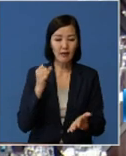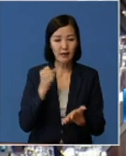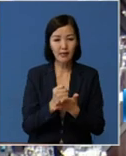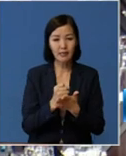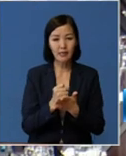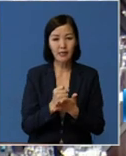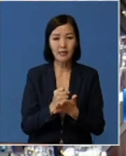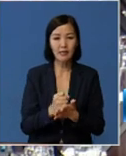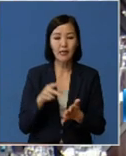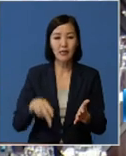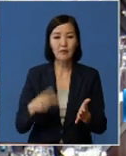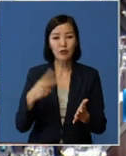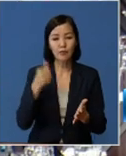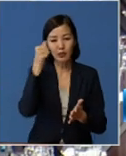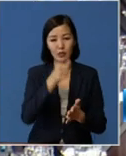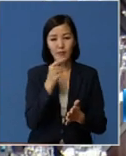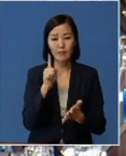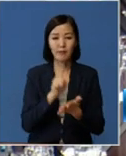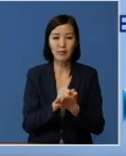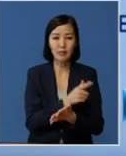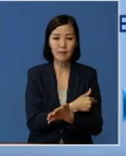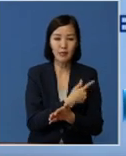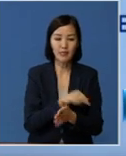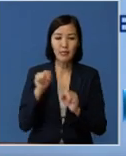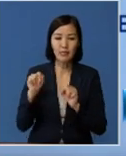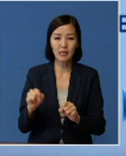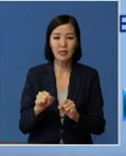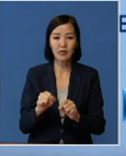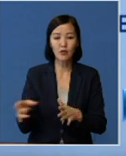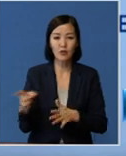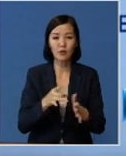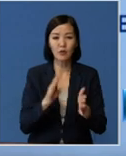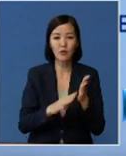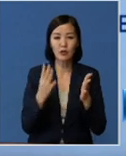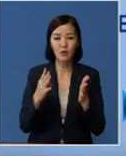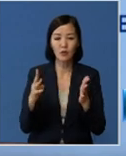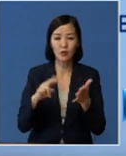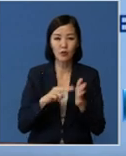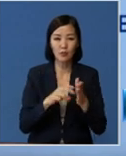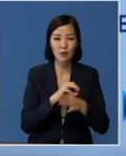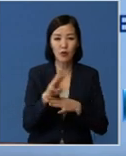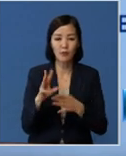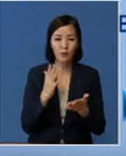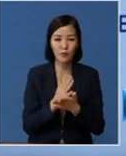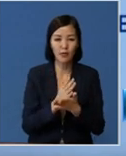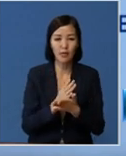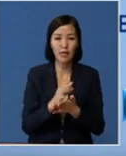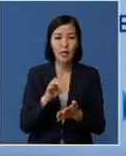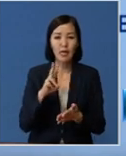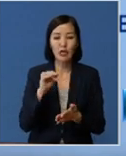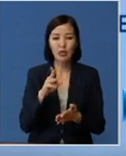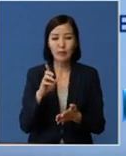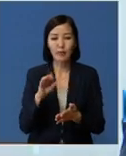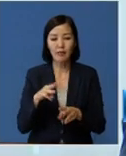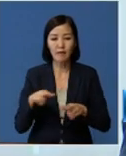міндетті әлеуметтік медициналық сақтандыру жүйесімен республика халқының 94,5% қамту жоспарда. Сала министрі Елжан Біртановтың